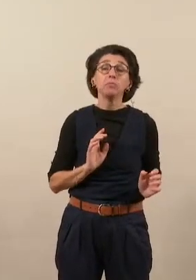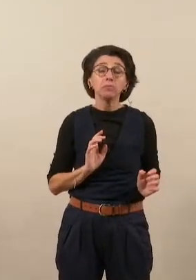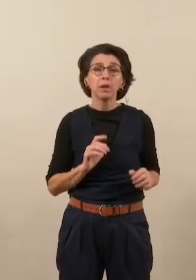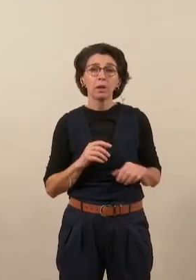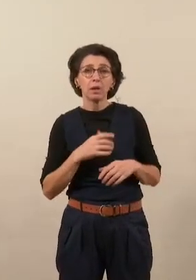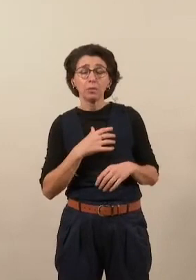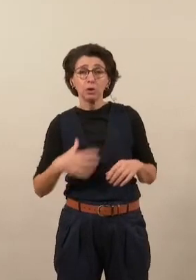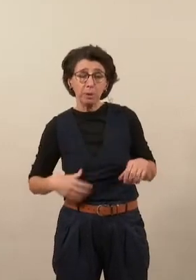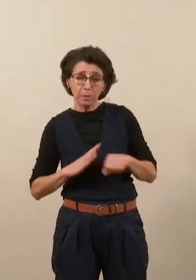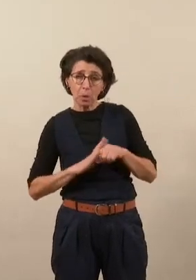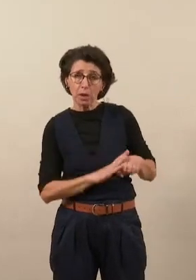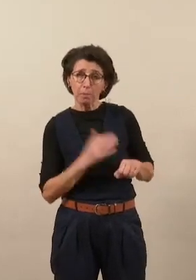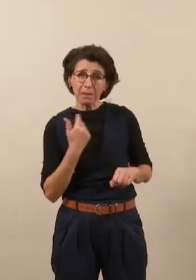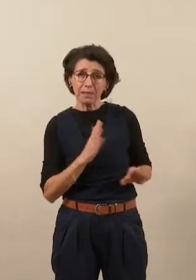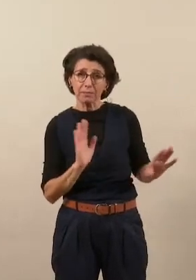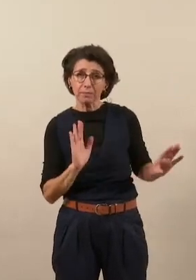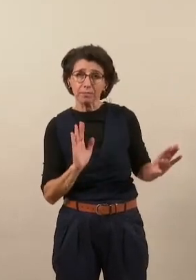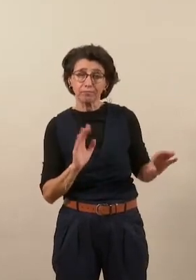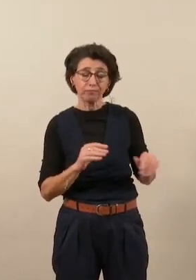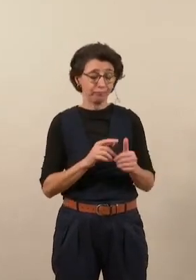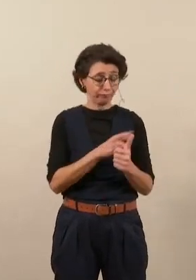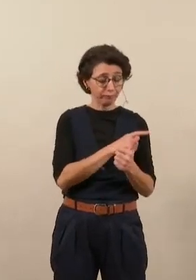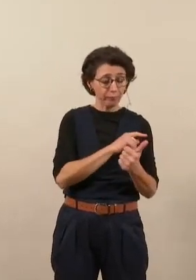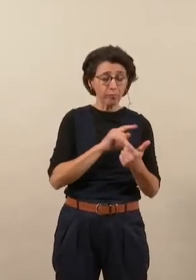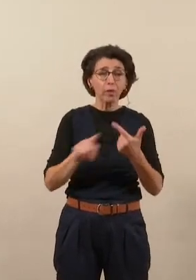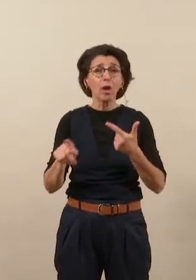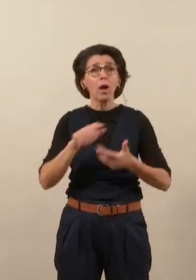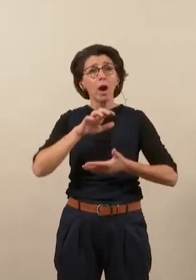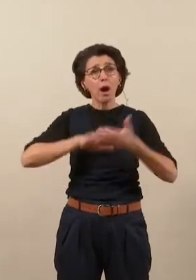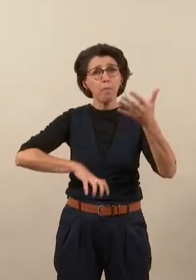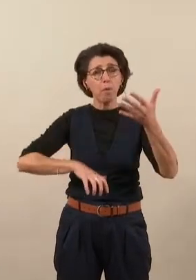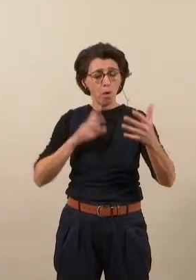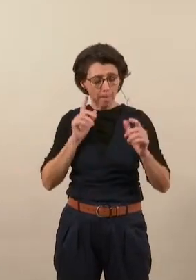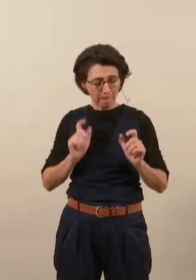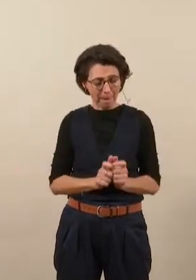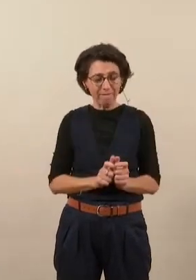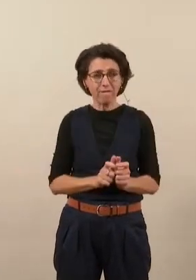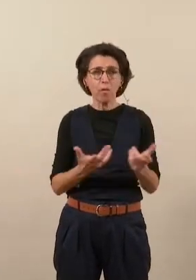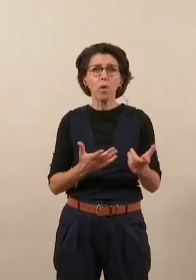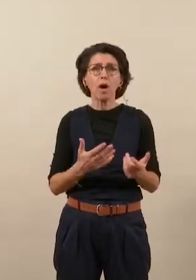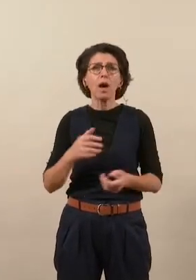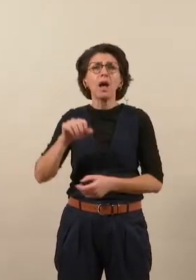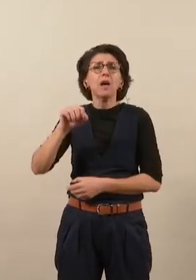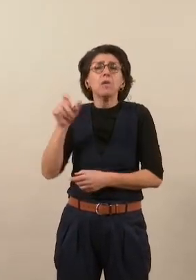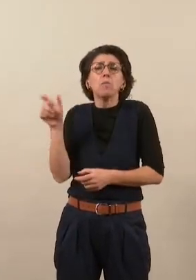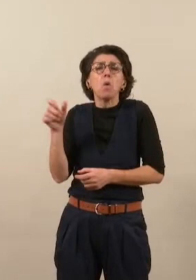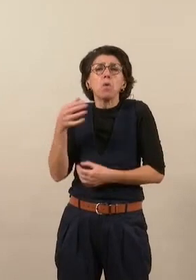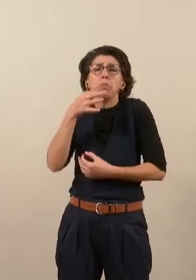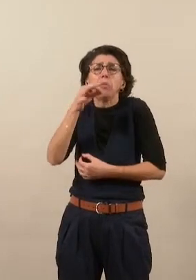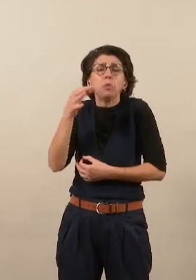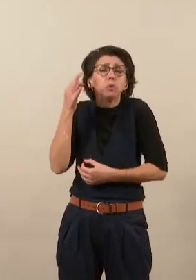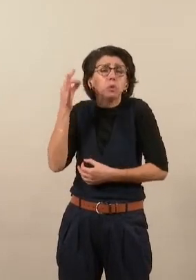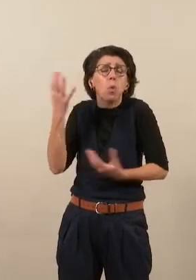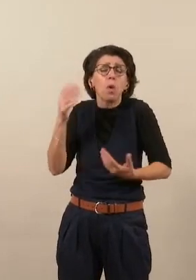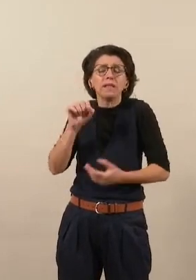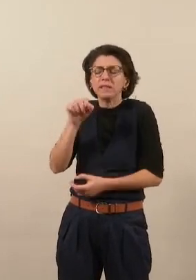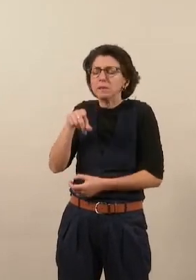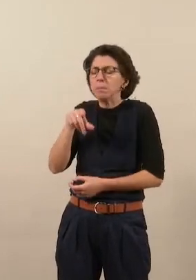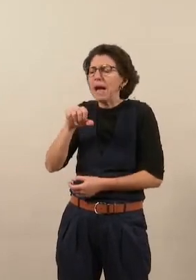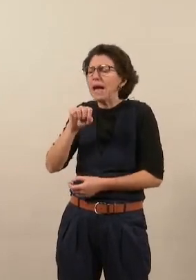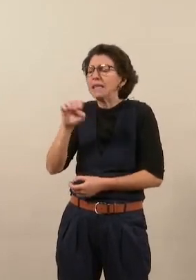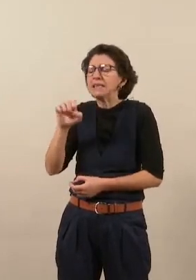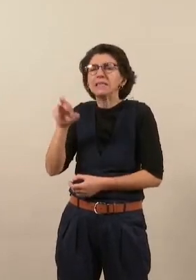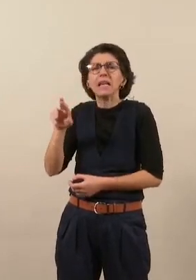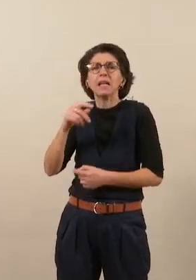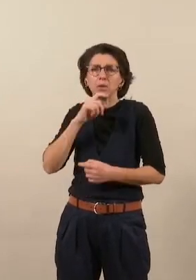Je vois aussi dans ce rapport que dans le cadre du SPASER que nous allons, je ne sais pas comment ça se prononce, mais que nous allons évoquer dans